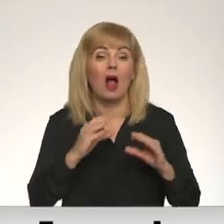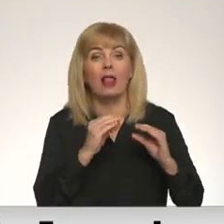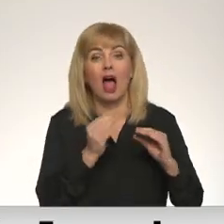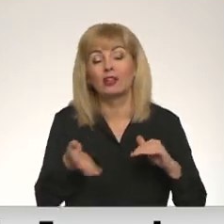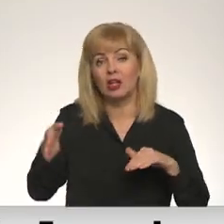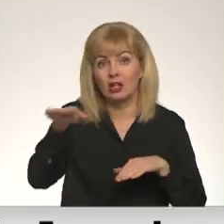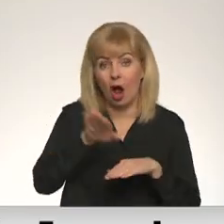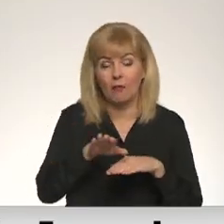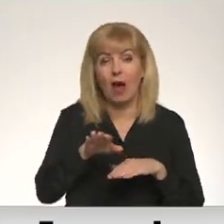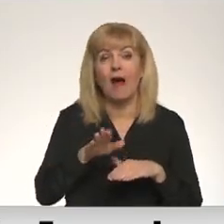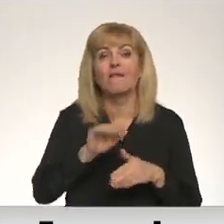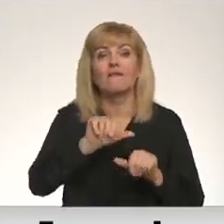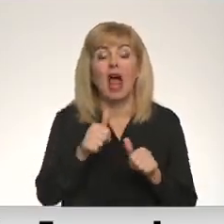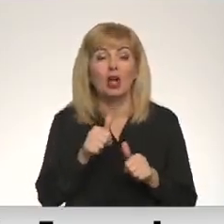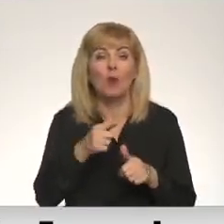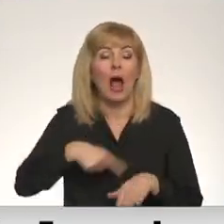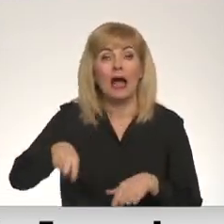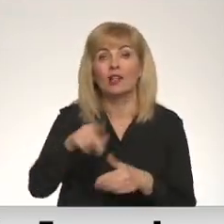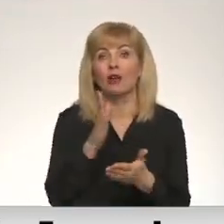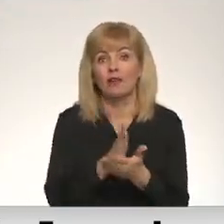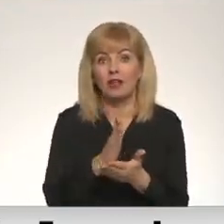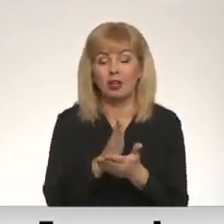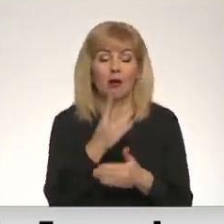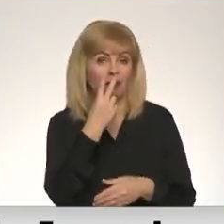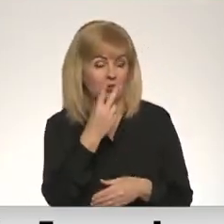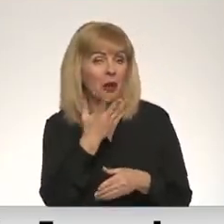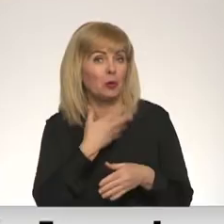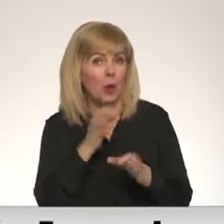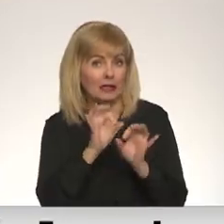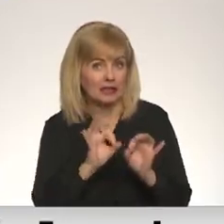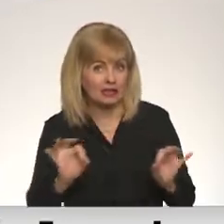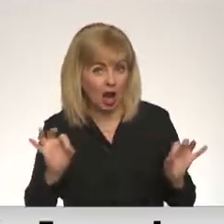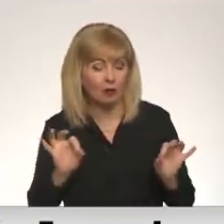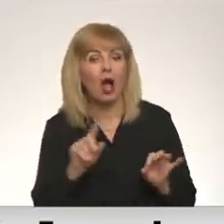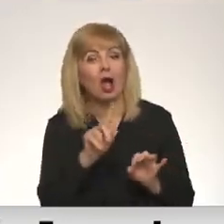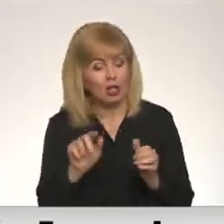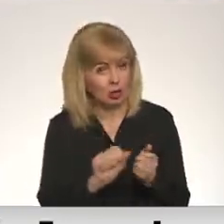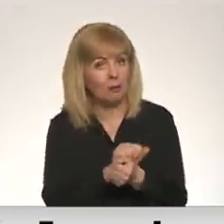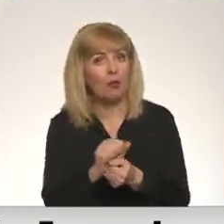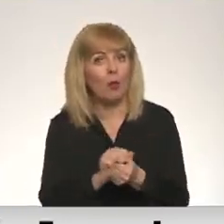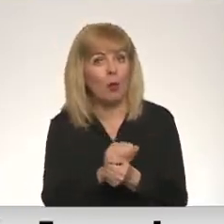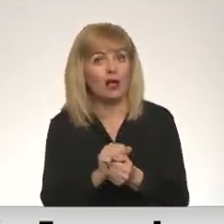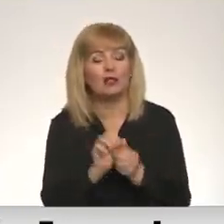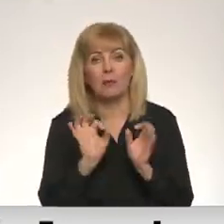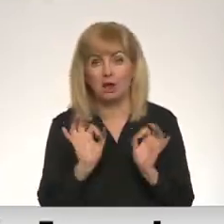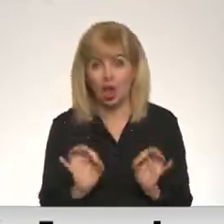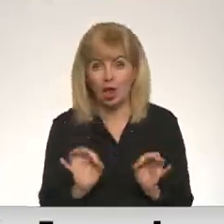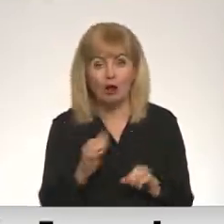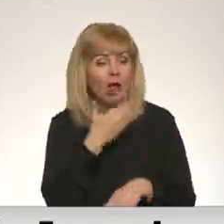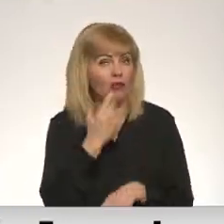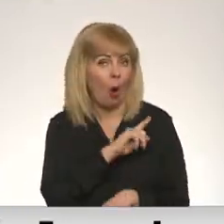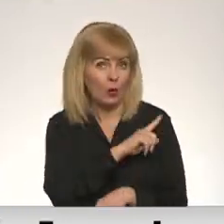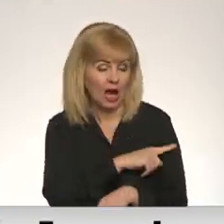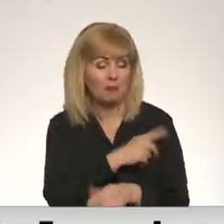krāvumi veidojas arī ezera vidū. Lai arī tie izskatās pārsteidzoši skaisti, dabas varenums rada būtiskus postījumus infrastruktūrai. Nav